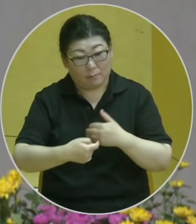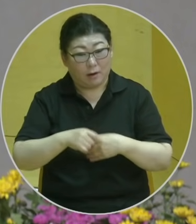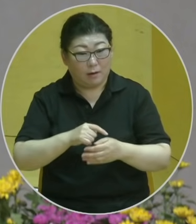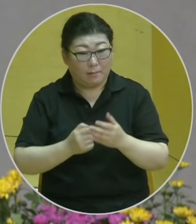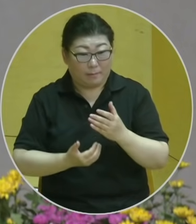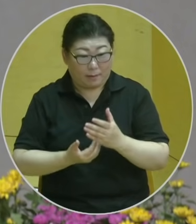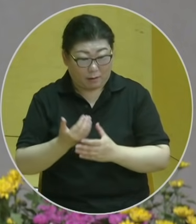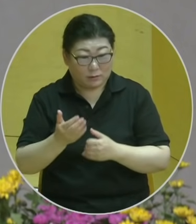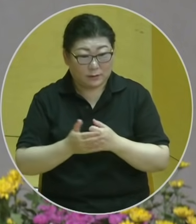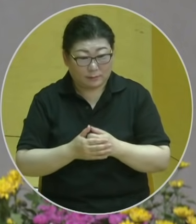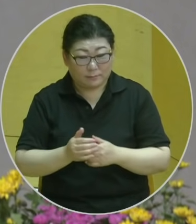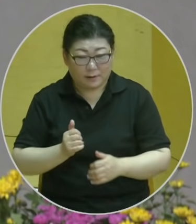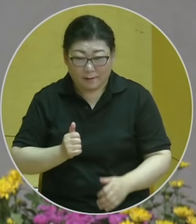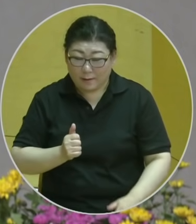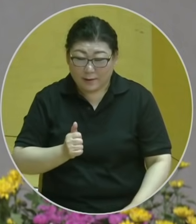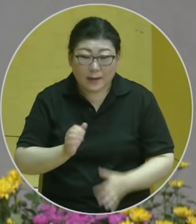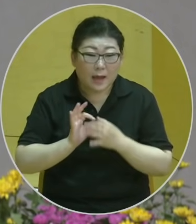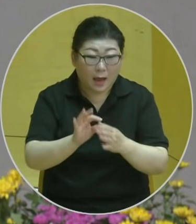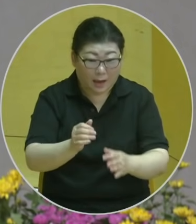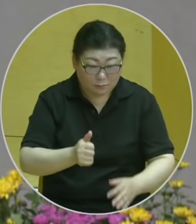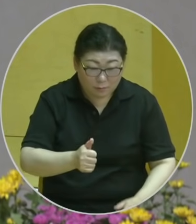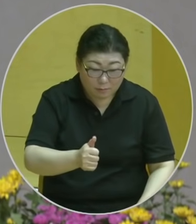계속 갔다는 거예요. 가다가 돌아왔다는 거예요.